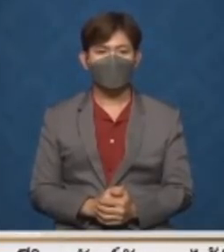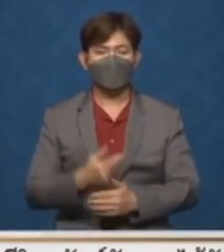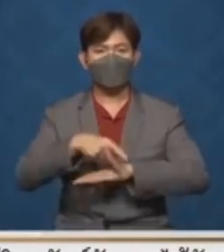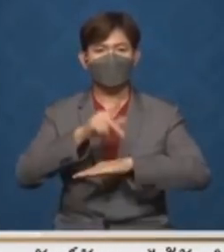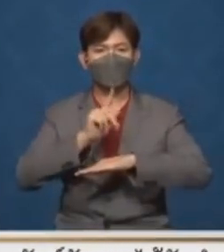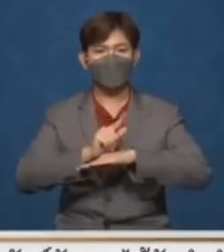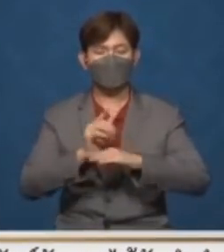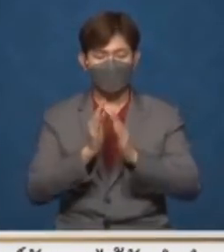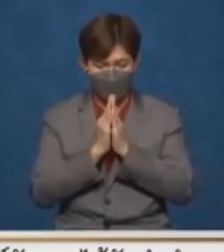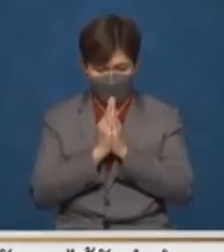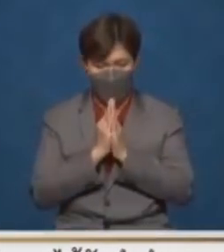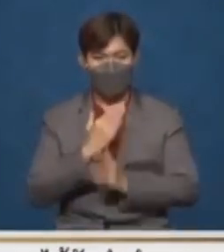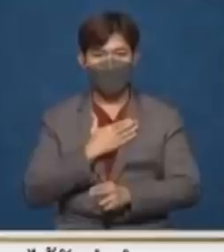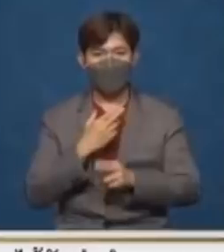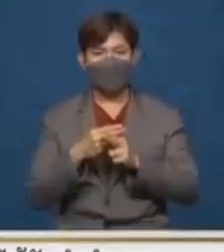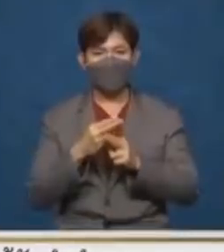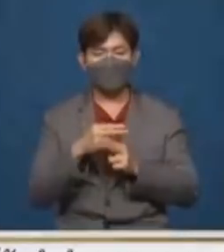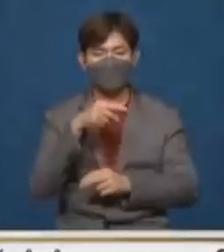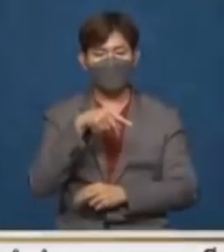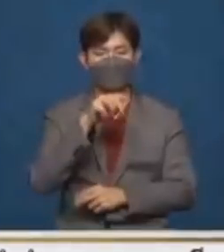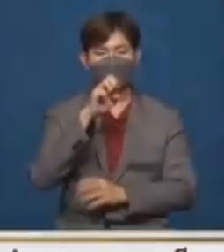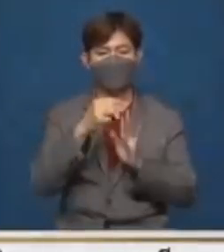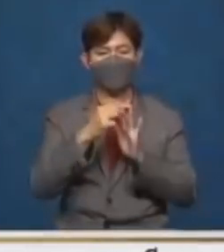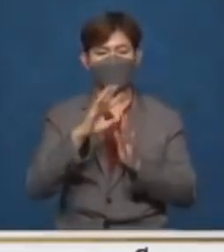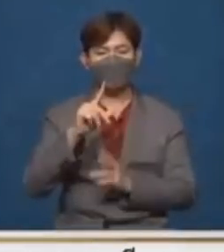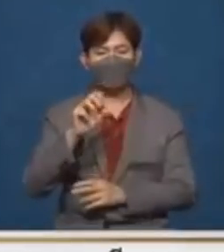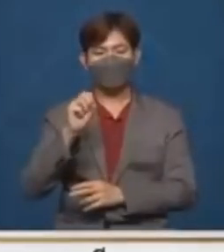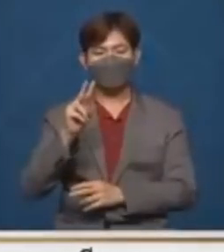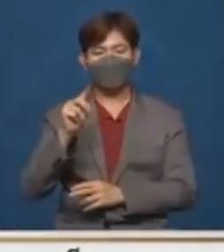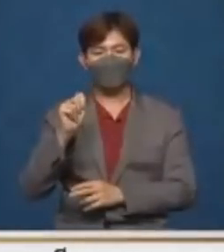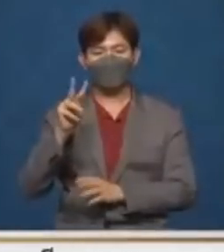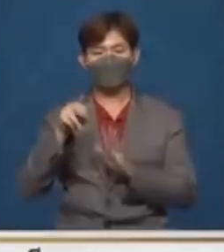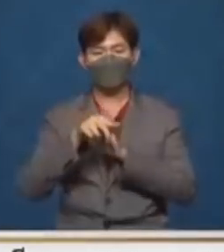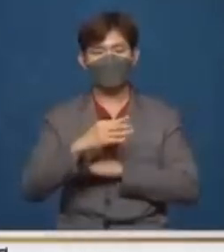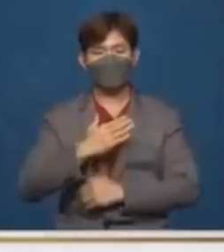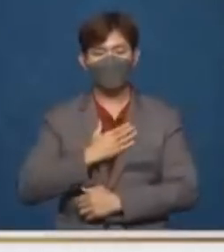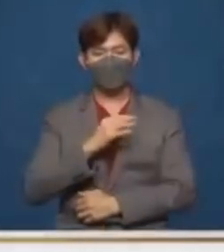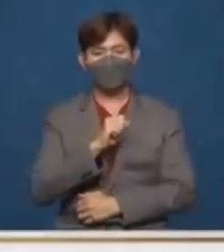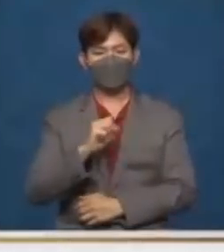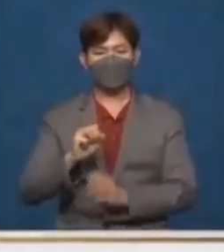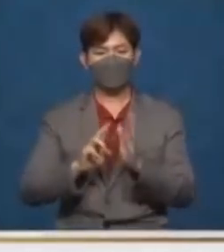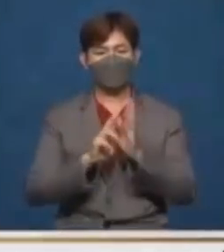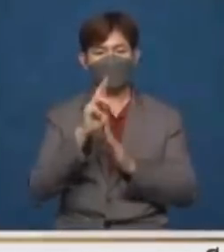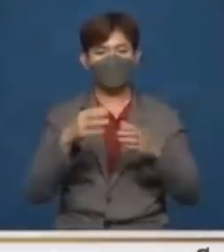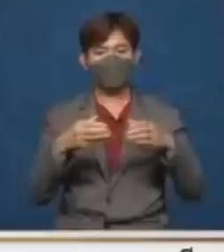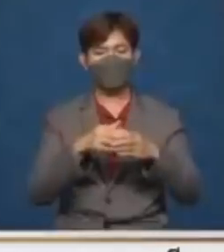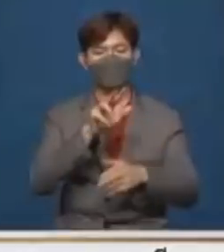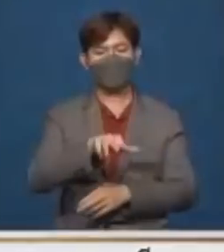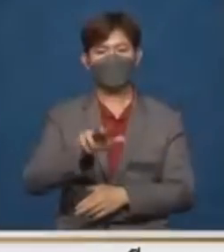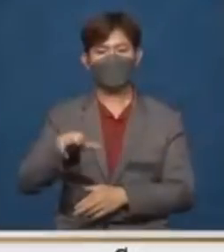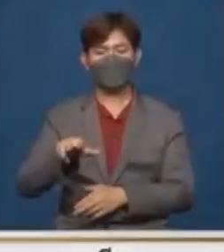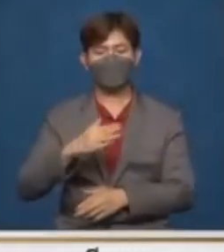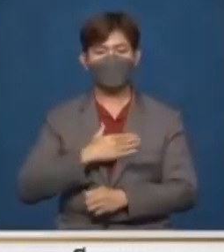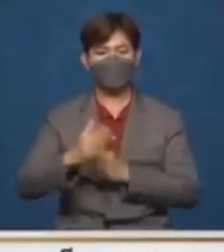ปทานที่กระรบ ๆับผมในพิเชศเชANสมาชิ boundaries ผู้แนราศดอนจังหวดเชียงร พักเพื่อไยผม